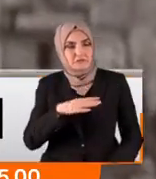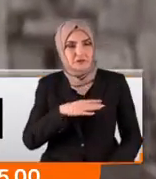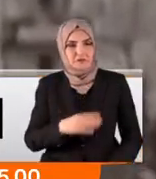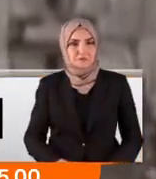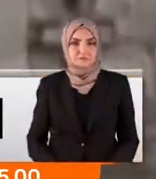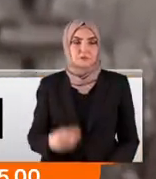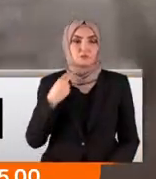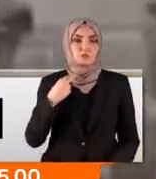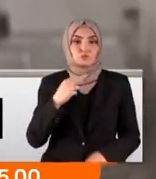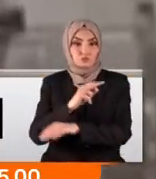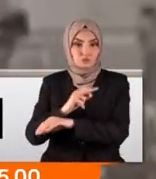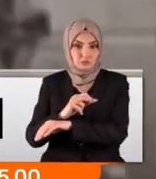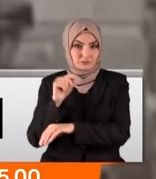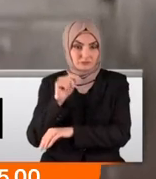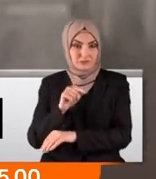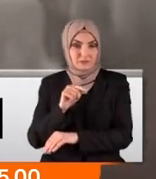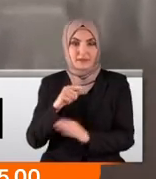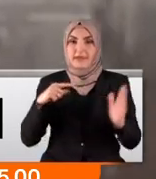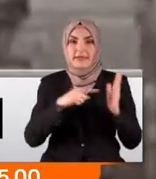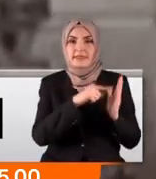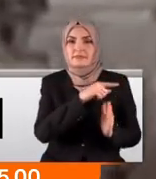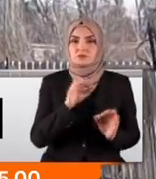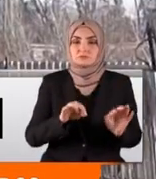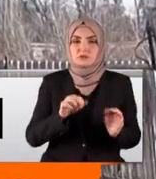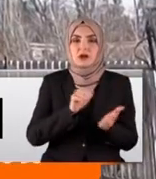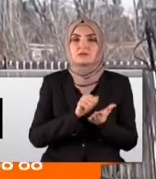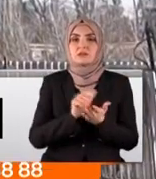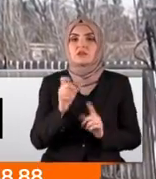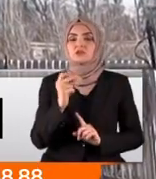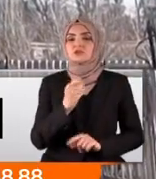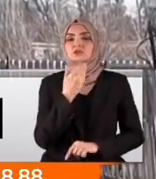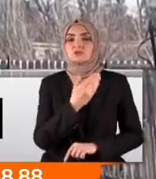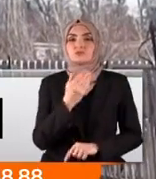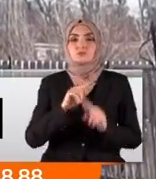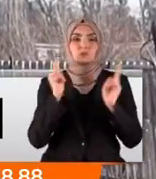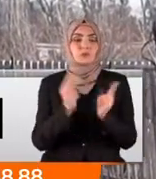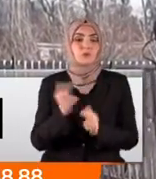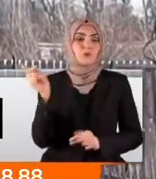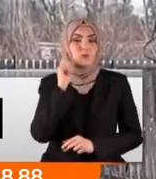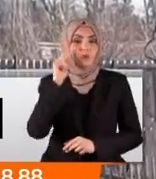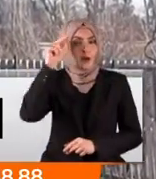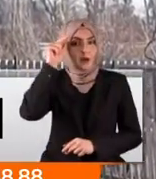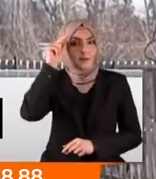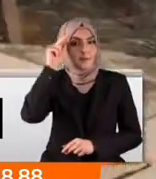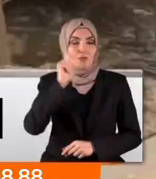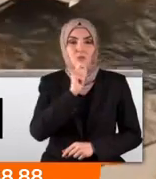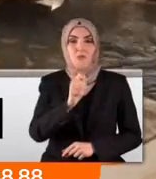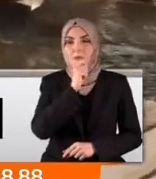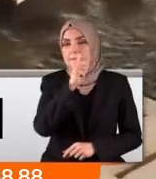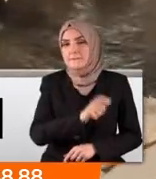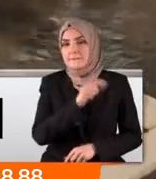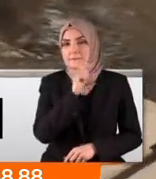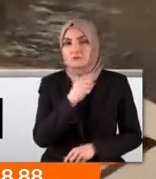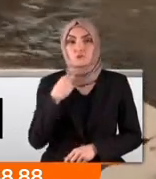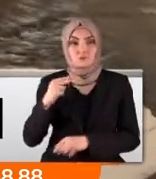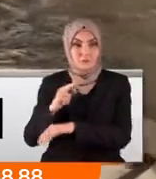Rus bombardımanı gazetecileri de hedef aldı bu kez. Dünyaca ünlü New York Times muhabiri Brent Reno, Rusya'nın gerçekleştirdiği saldırıda